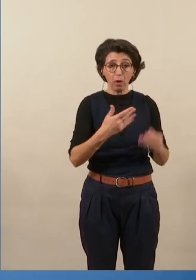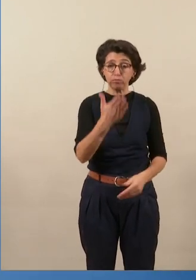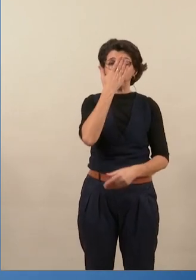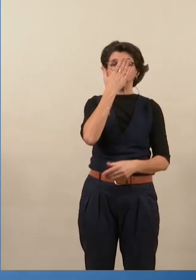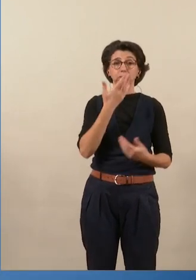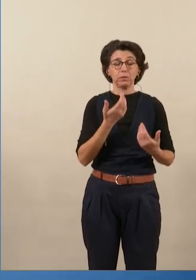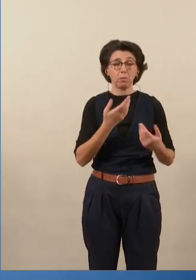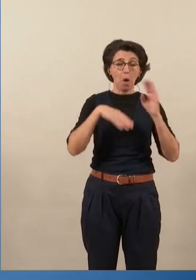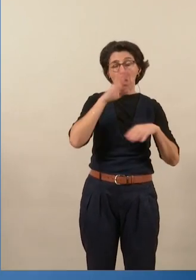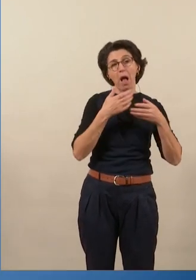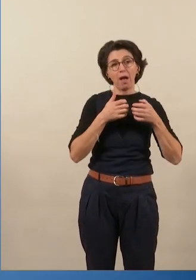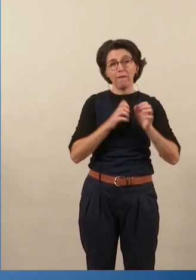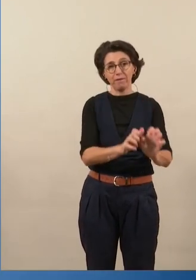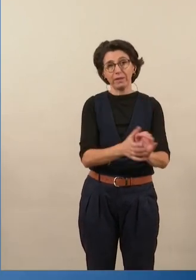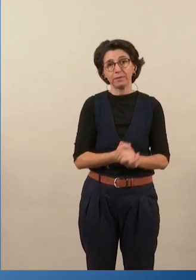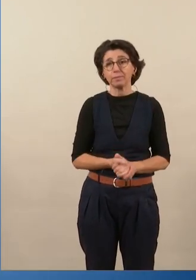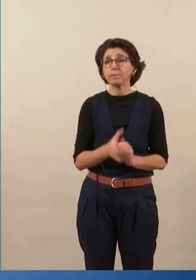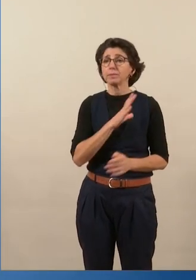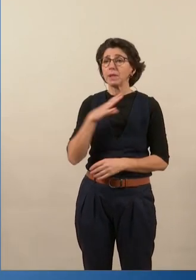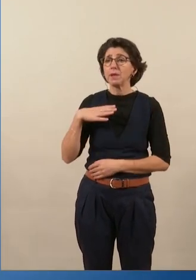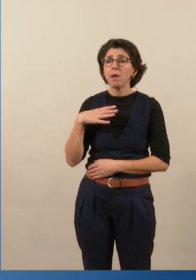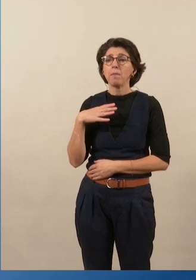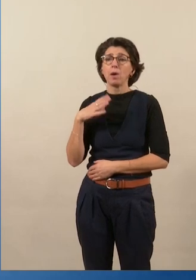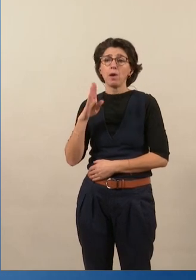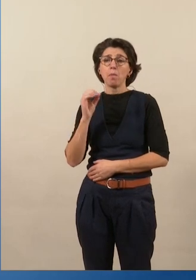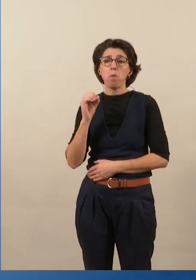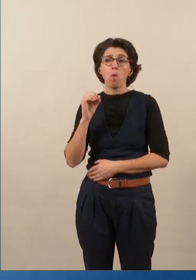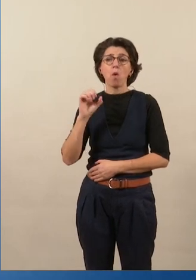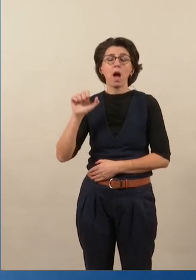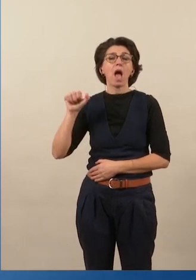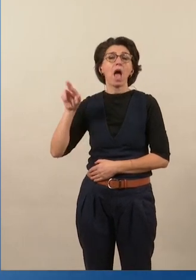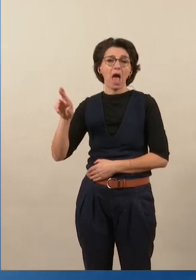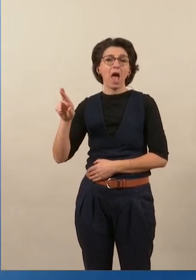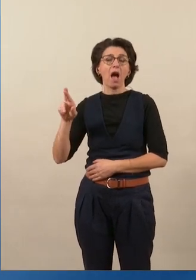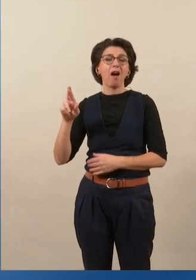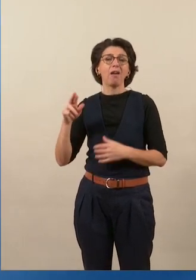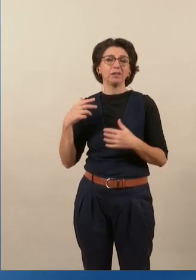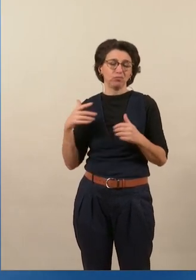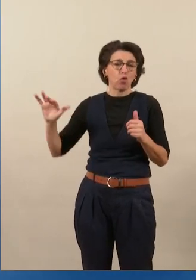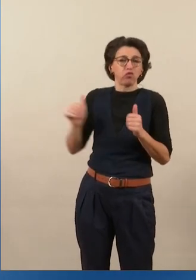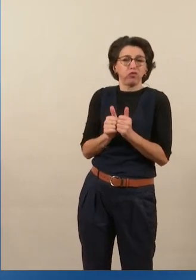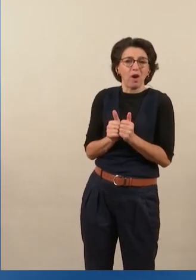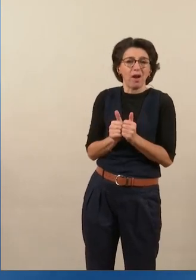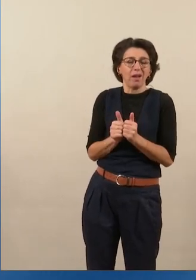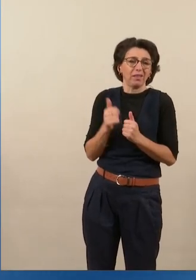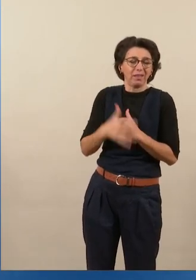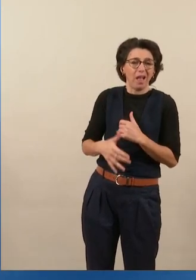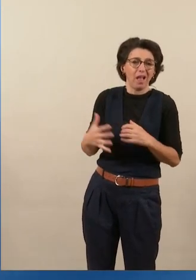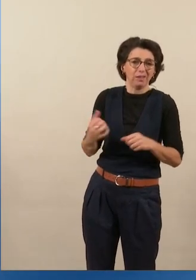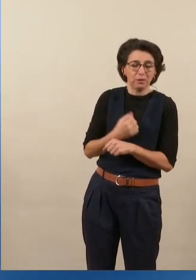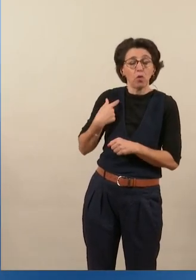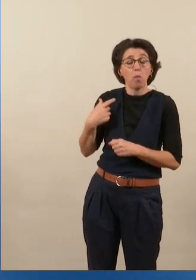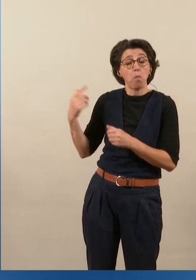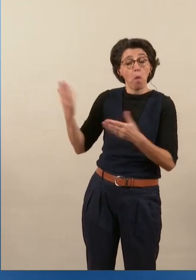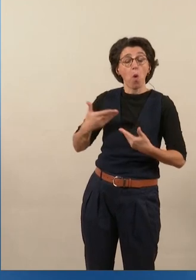question orale qui malheureusement arrivera tard en fin de conseil vous fera à nouveau en notre nom des propositions